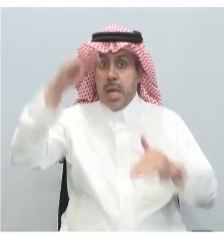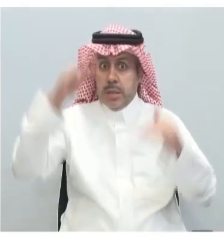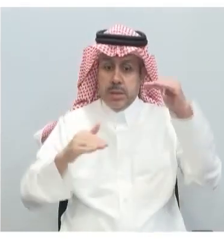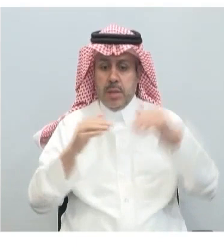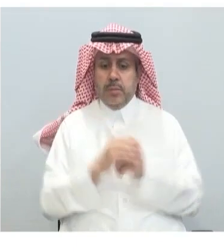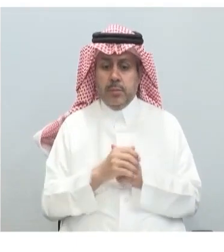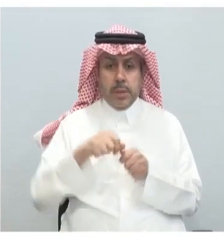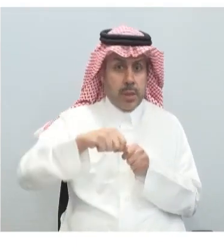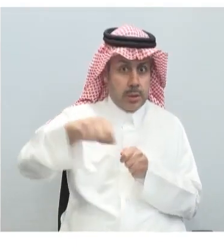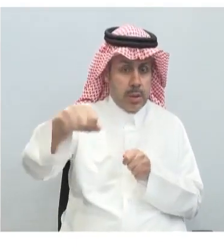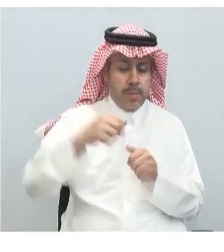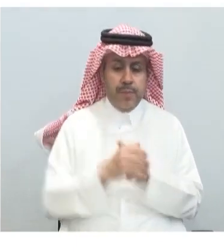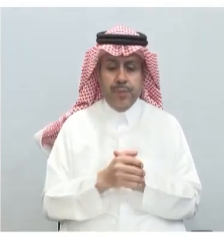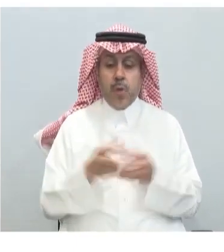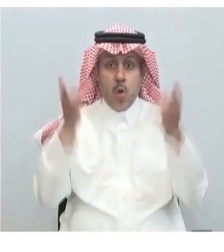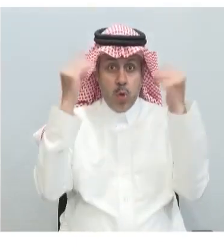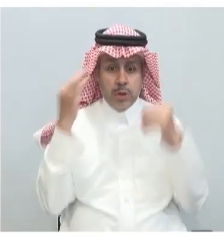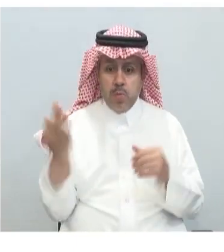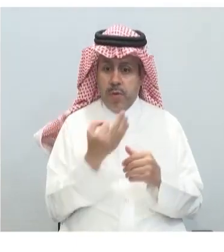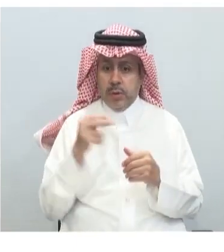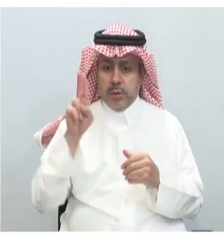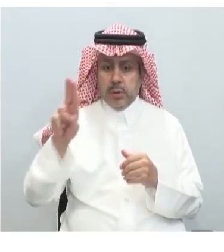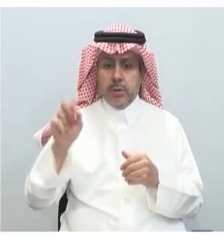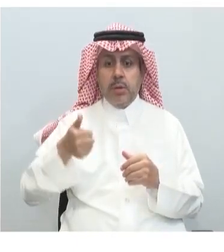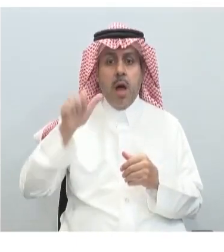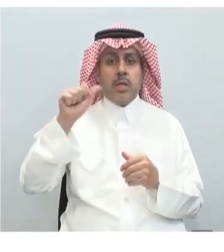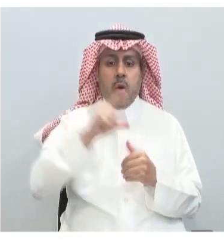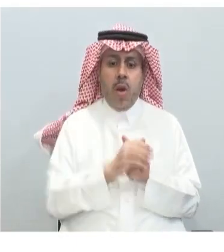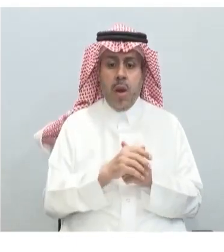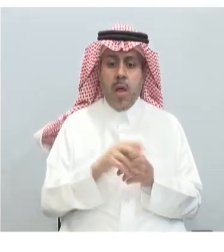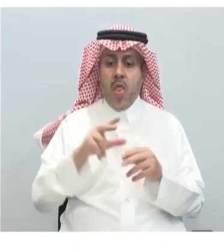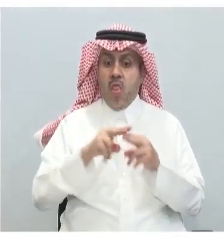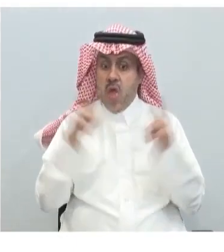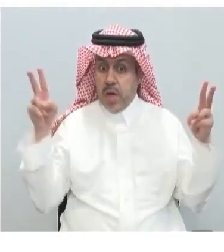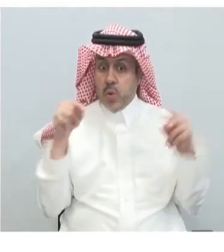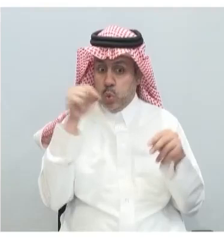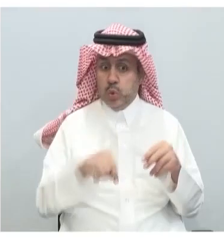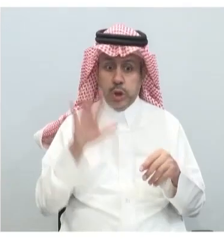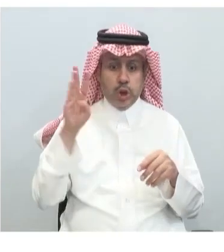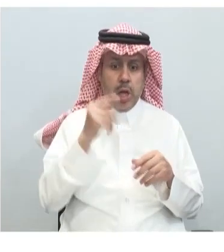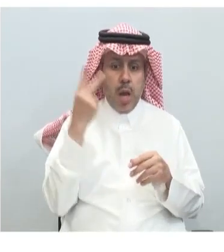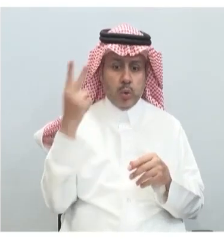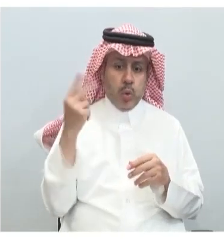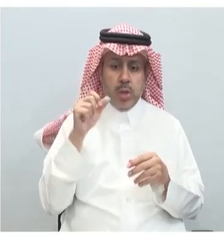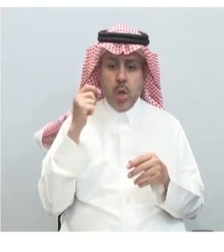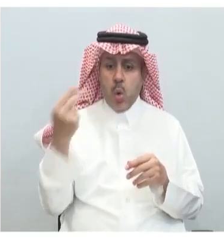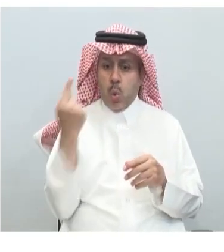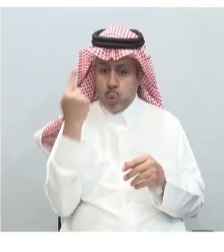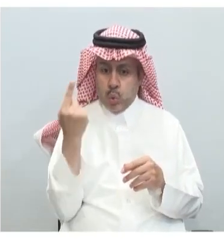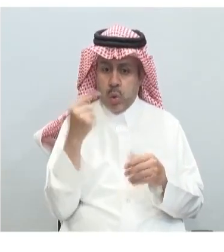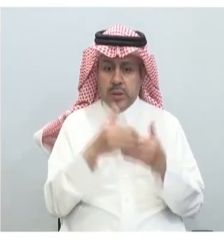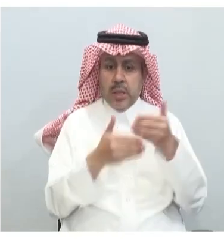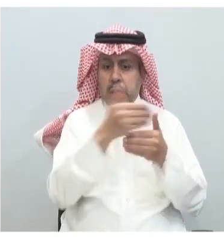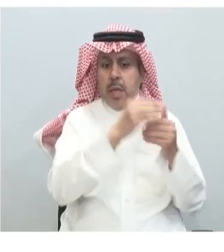القياسيه مراجعه المفردات التاصل وهي ظاهره وجود شكل او شكلين لمركب او عنصر معين في حاله فيزيائيه